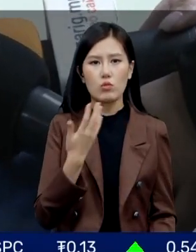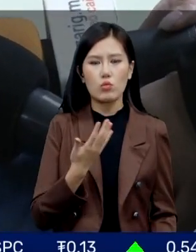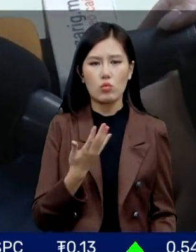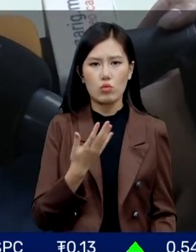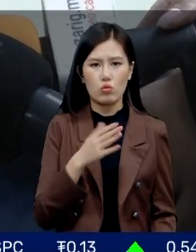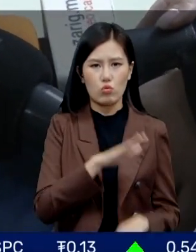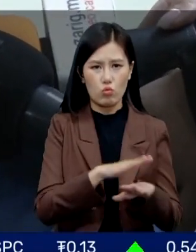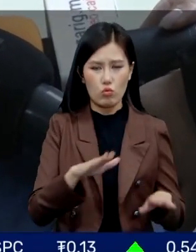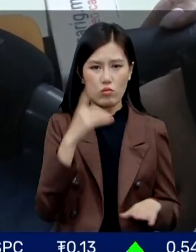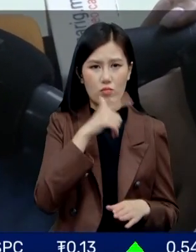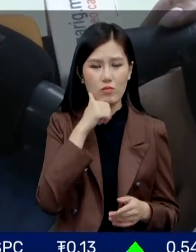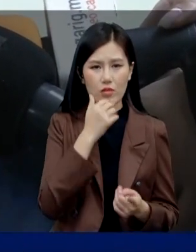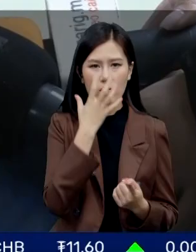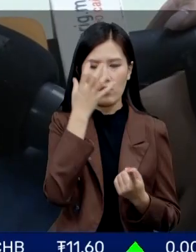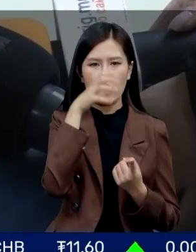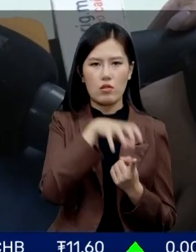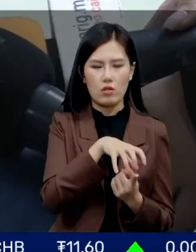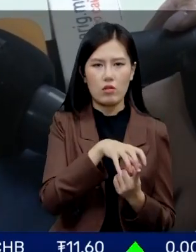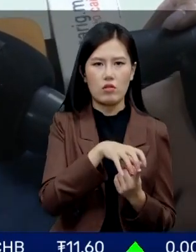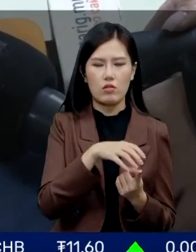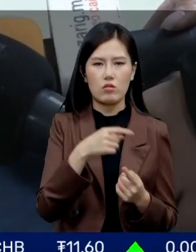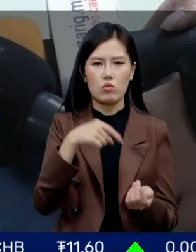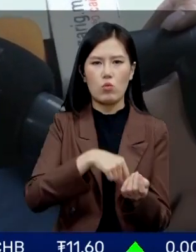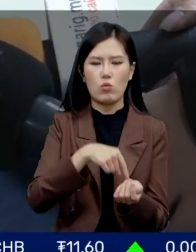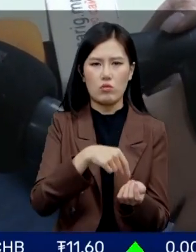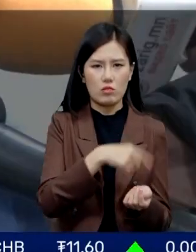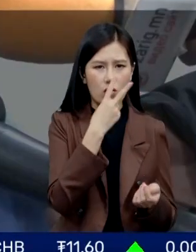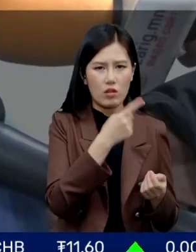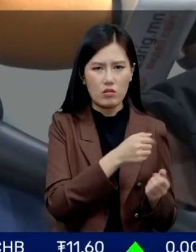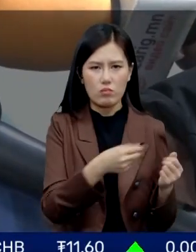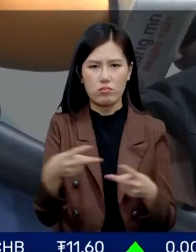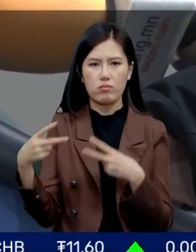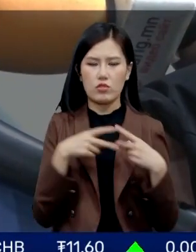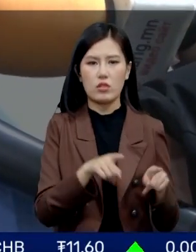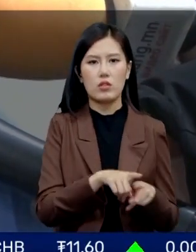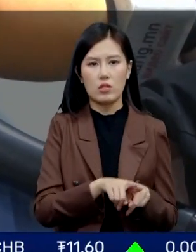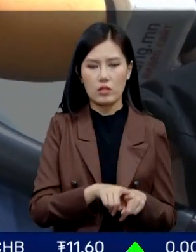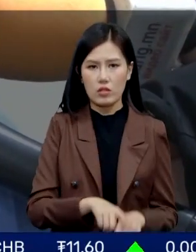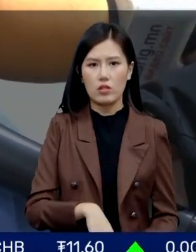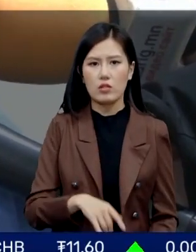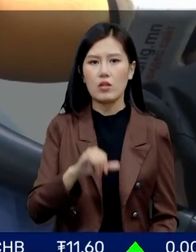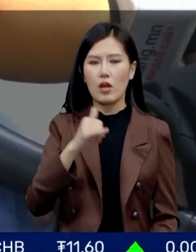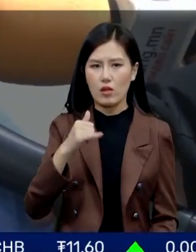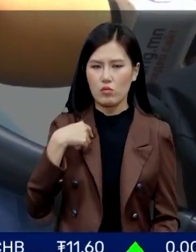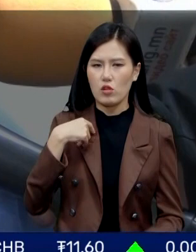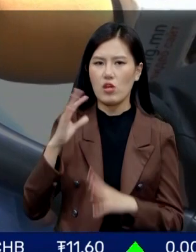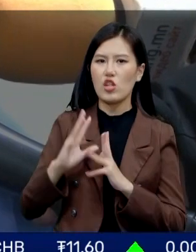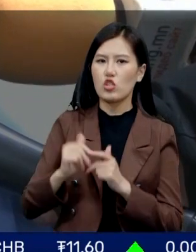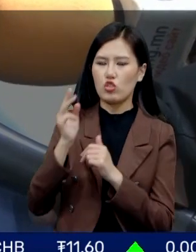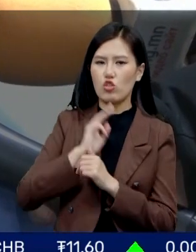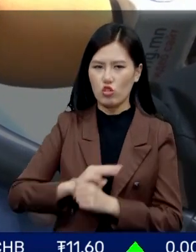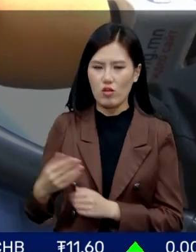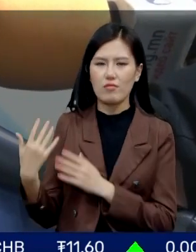аппаратанд оруулаад тэгээд юу тусал залгцсан байсан. Ер нь ихэнх хөөгдөт юм байсан. Эмчлүүлэх гэж ирсэн чинь бас гомдлолтой л байна шүү дээ. Зүг зүгээр